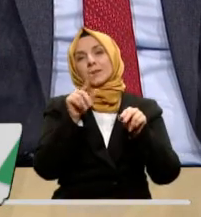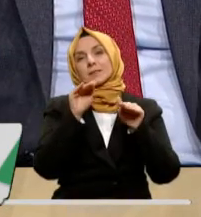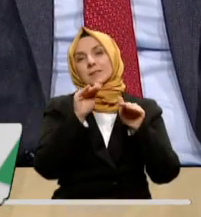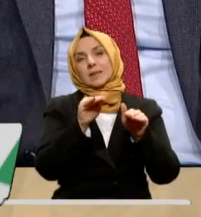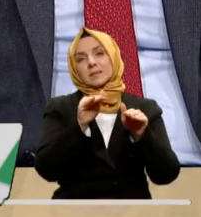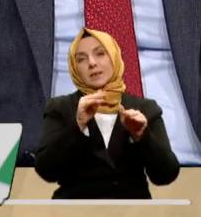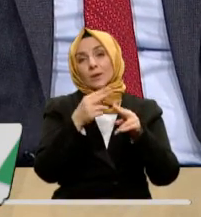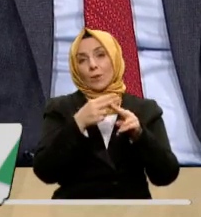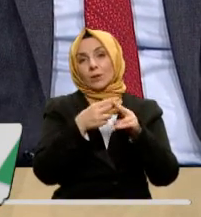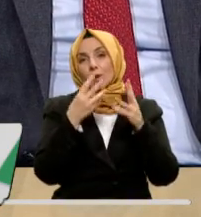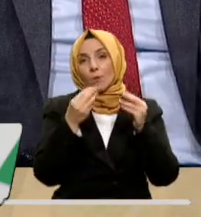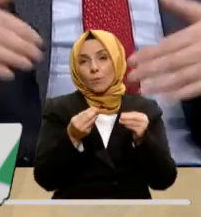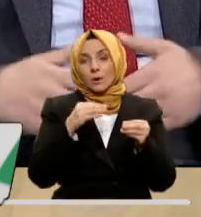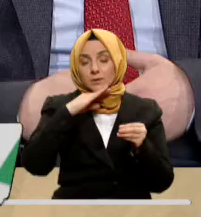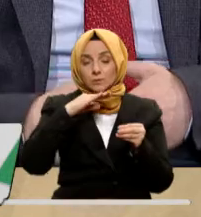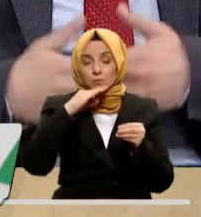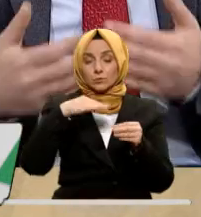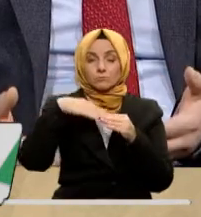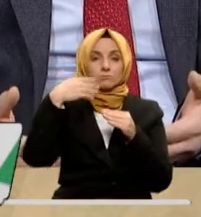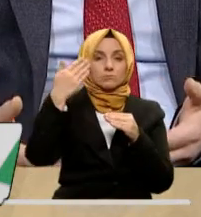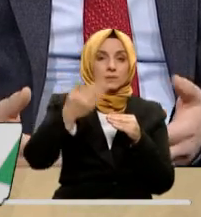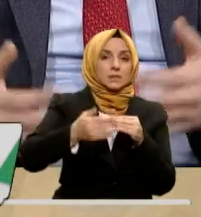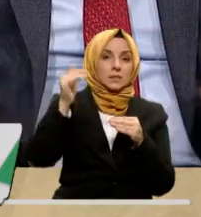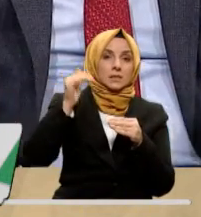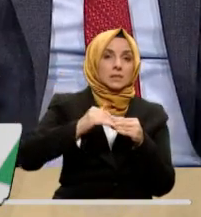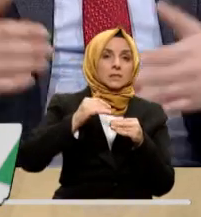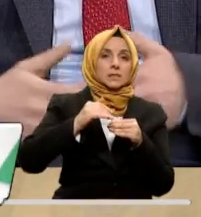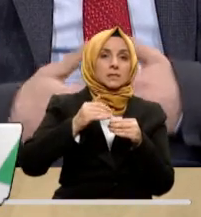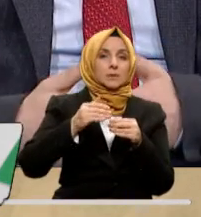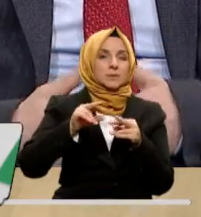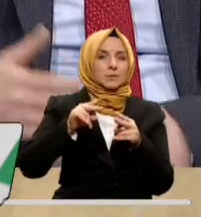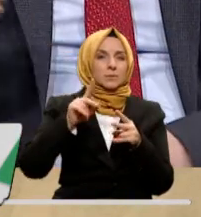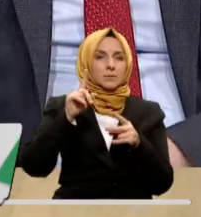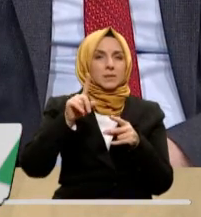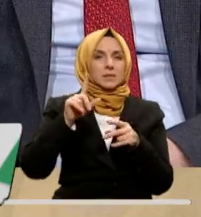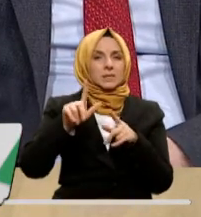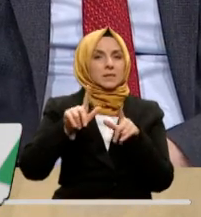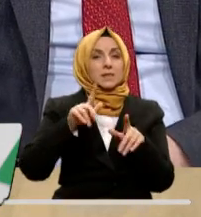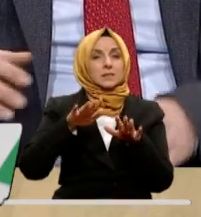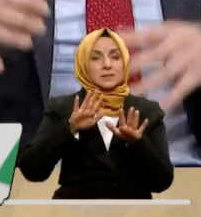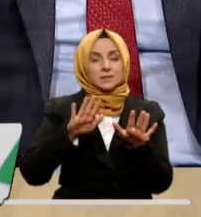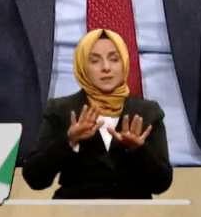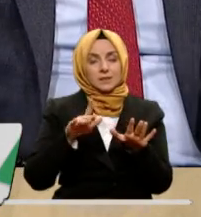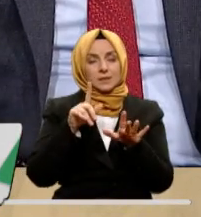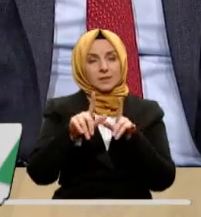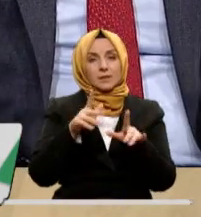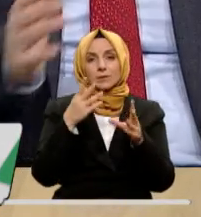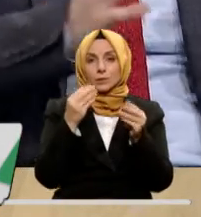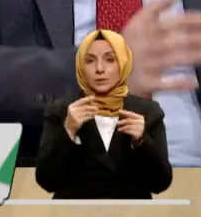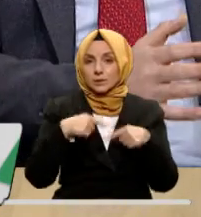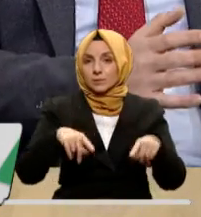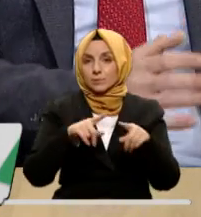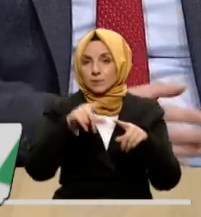Yurtdışından Diğer ilaçlar gibi getirebileceğimiz bir ihtiyaç değil bir malzeme değil ihtiyacı olanlara bizim